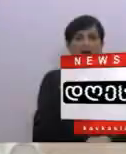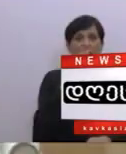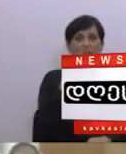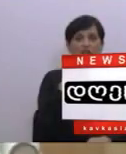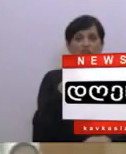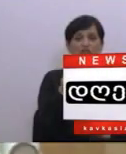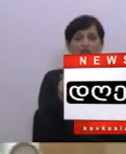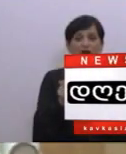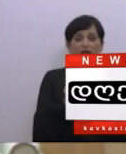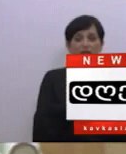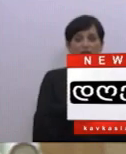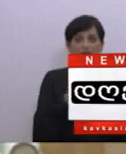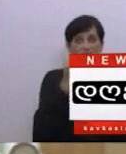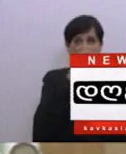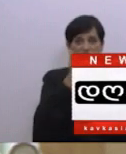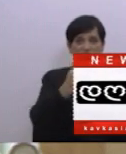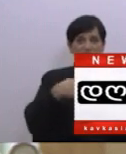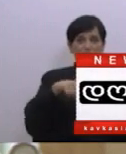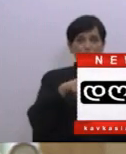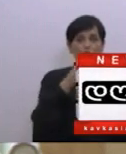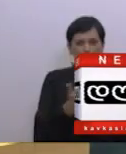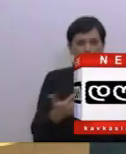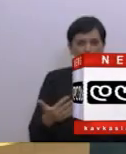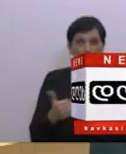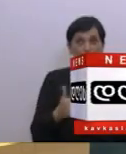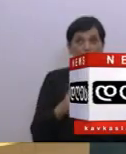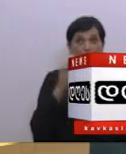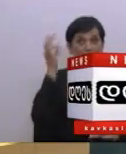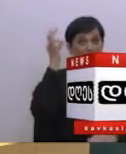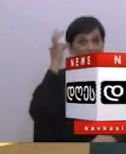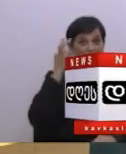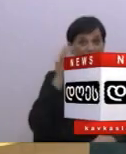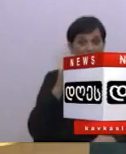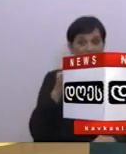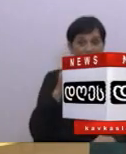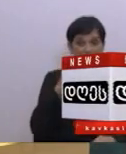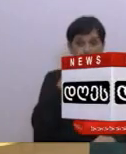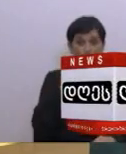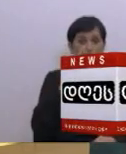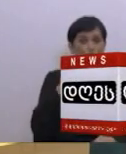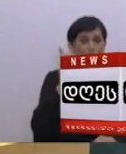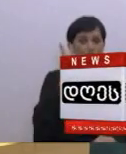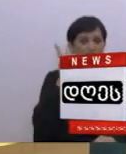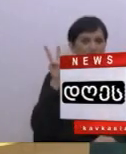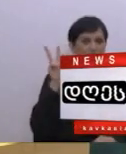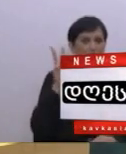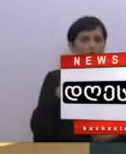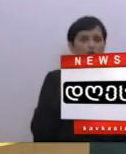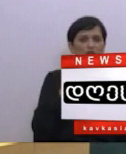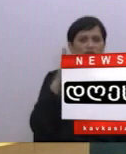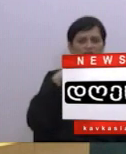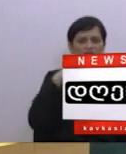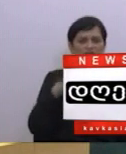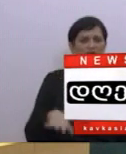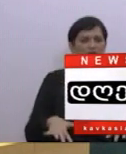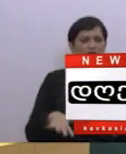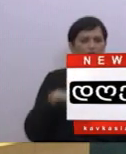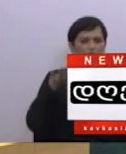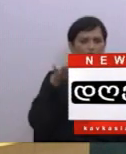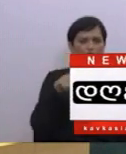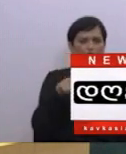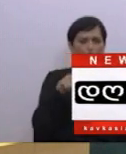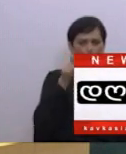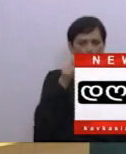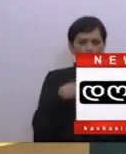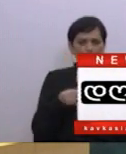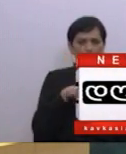pasuhe, bismire, baramet, areulu, bismoțcoba. Germania, suragas, urisamit, lisin, moftaz, alendidit, faldidoba, omesa,